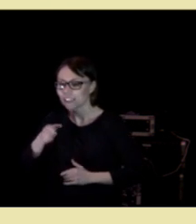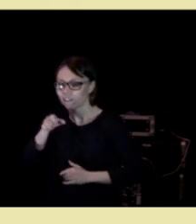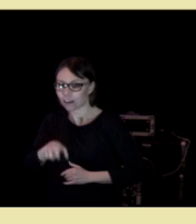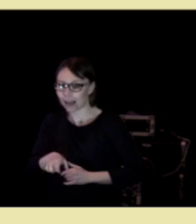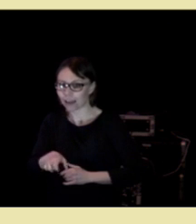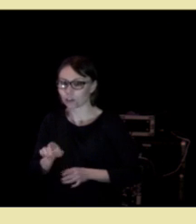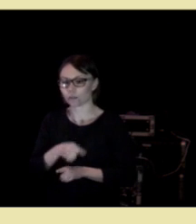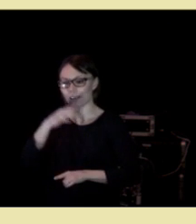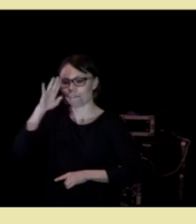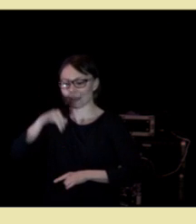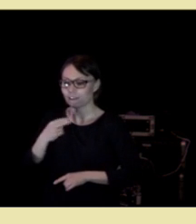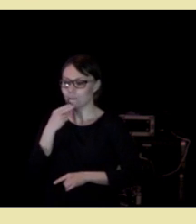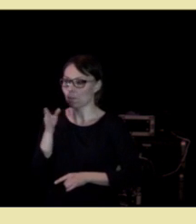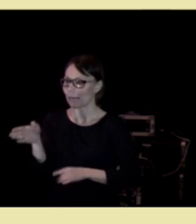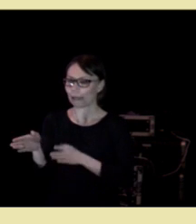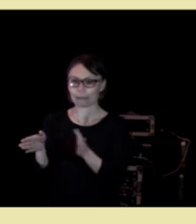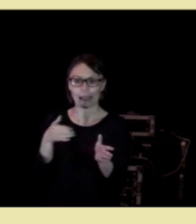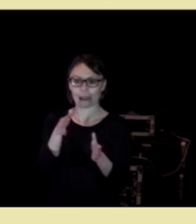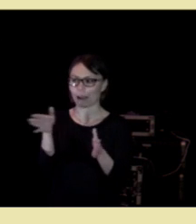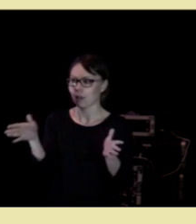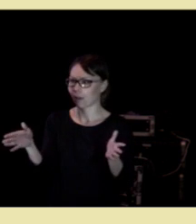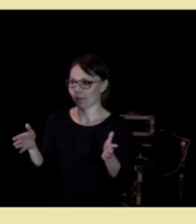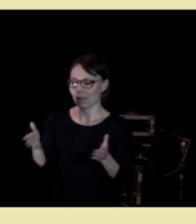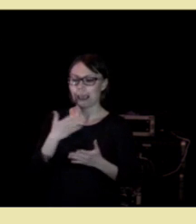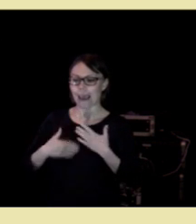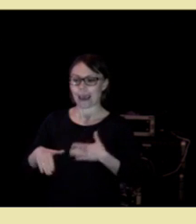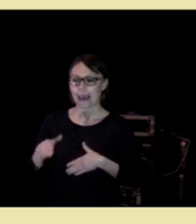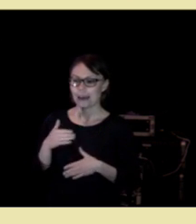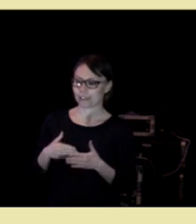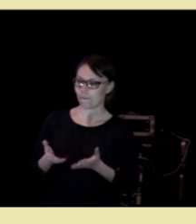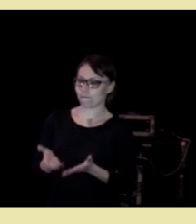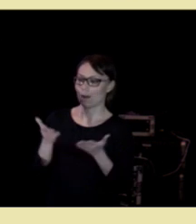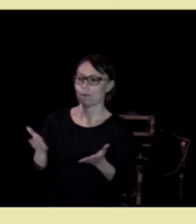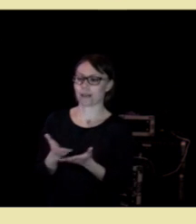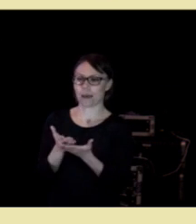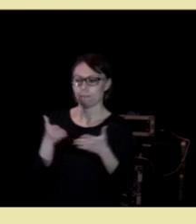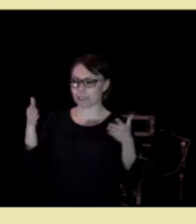deg, så vi vet i hvilken retning det helsefremmende perspektivet trekker.